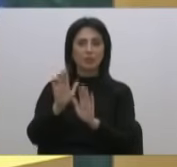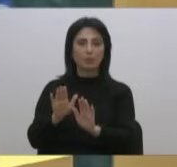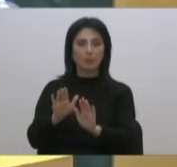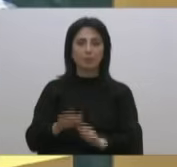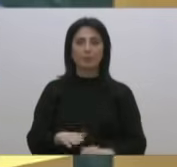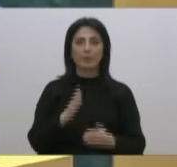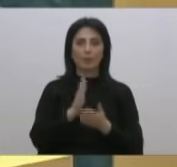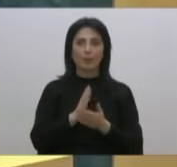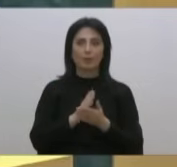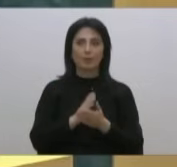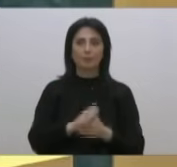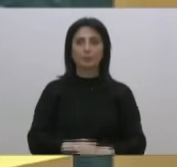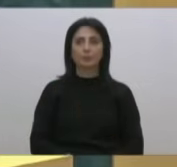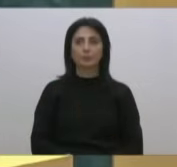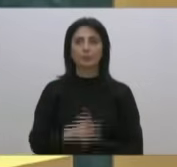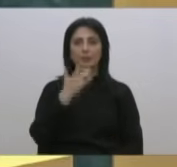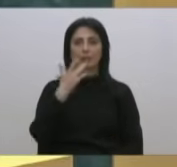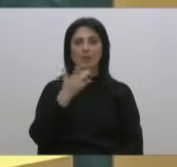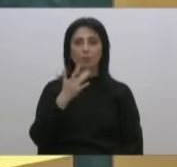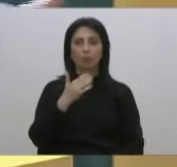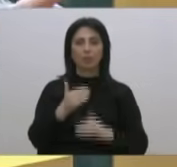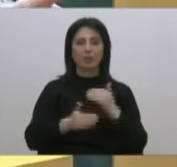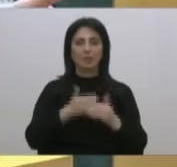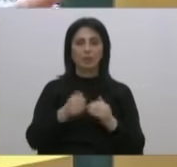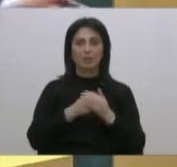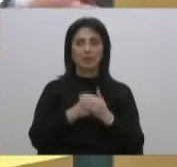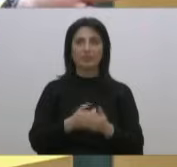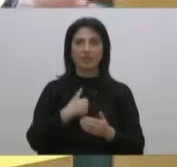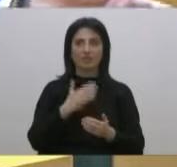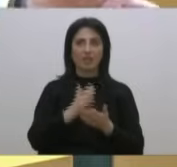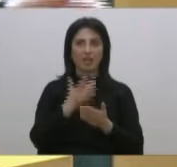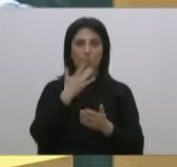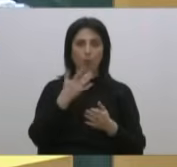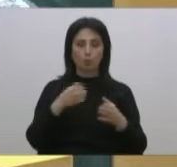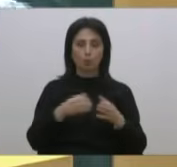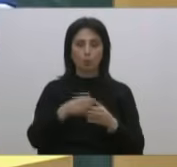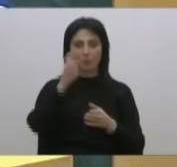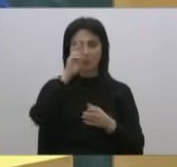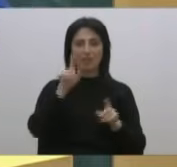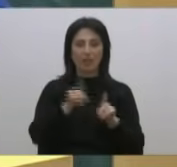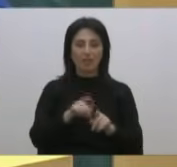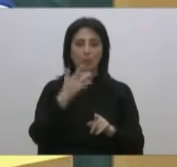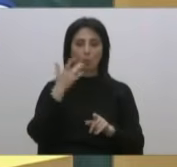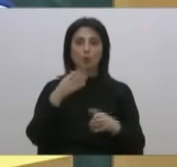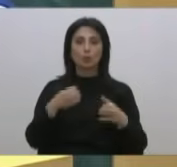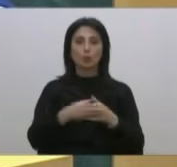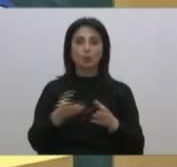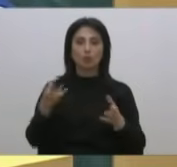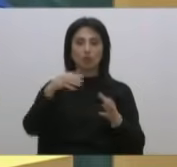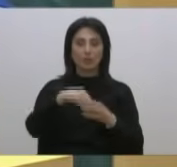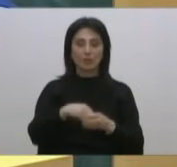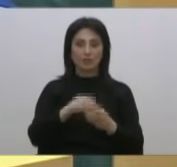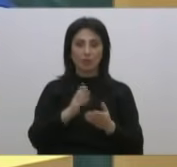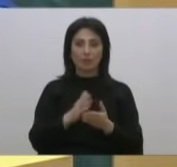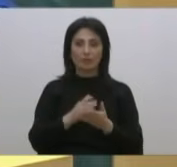საქმიანობასთან, არის პოლიტიკური წარმატების მიღწევა. ჩვენ ვართ პოლიტიკური გუნდი, მთავრობაც არის პოლიტიკური გუნდის